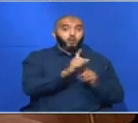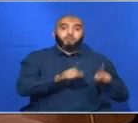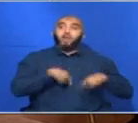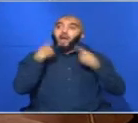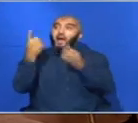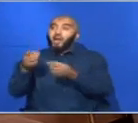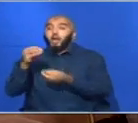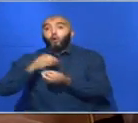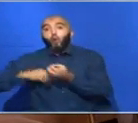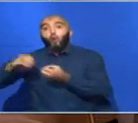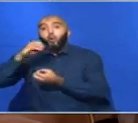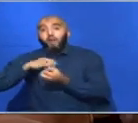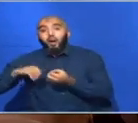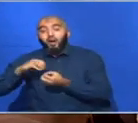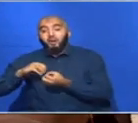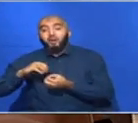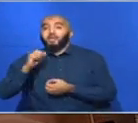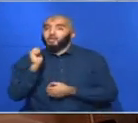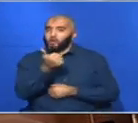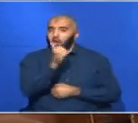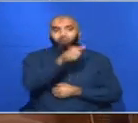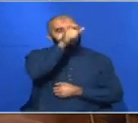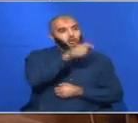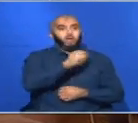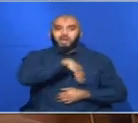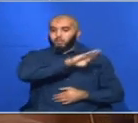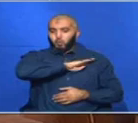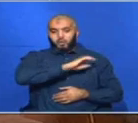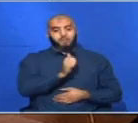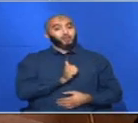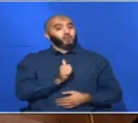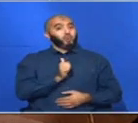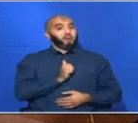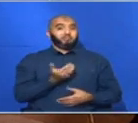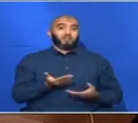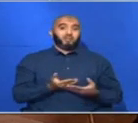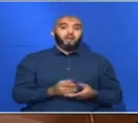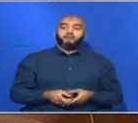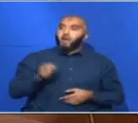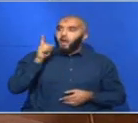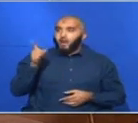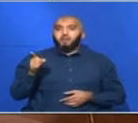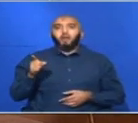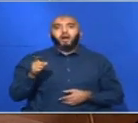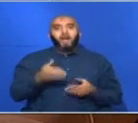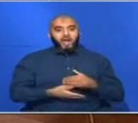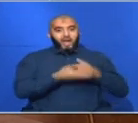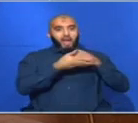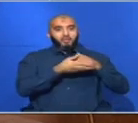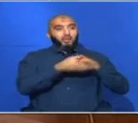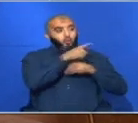الذي تقوم بعمليه الطهي وصناعه الشاي وما الى ذلك هذا كله وجود مثمن جزاك الله